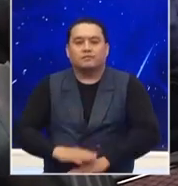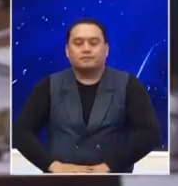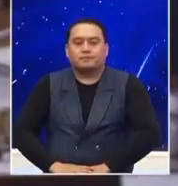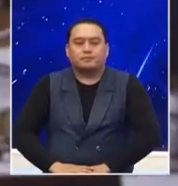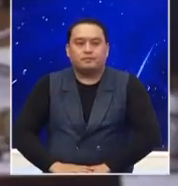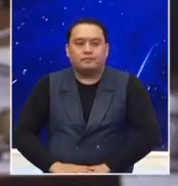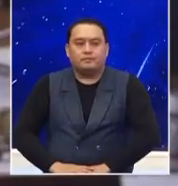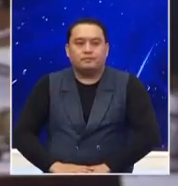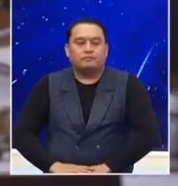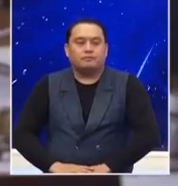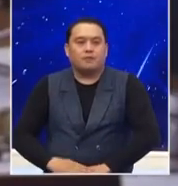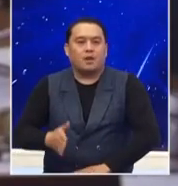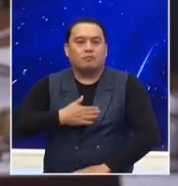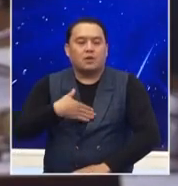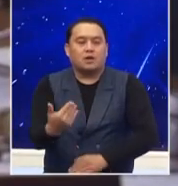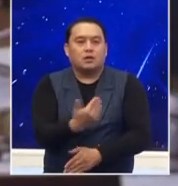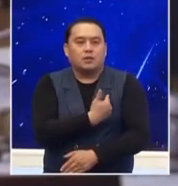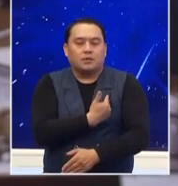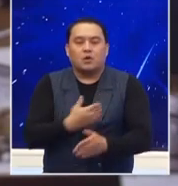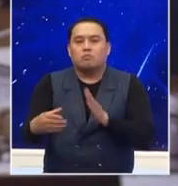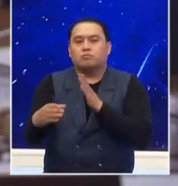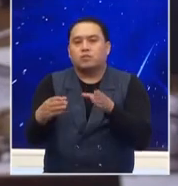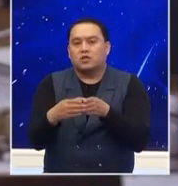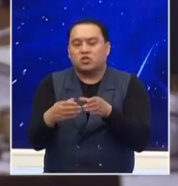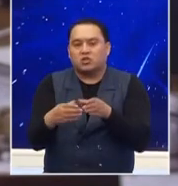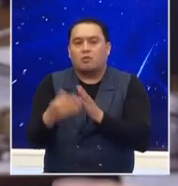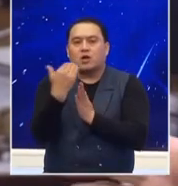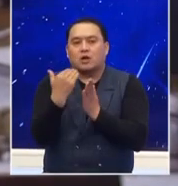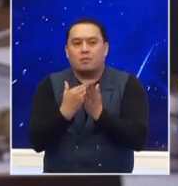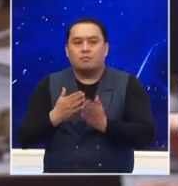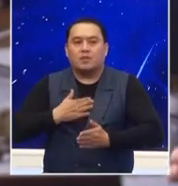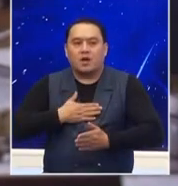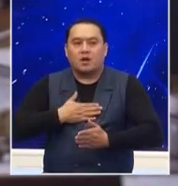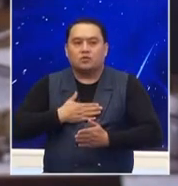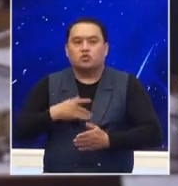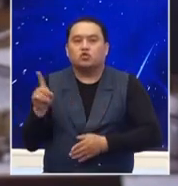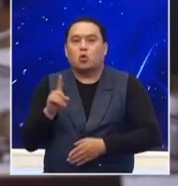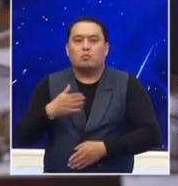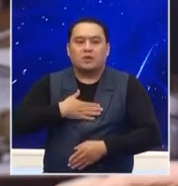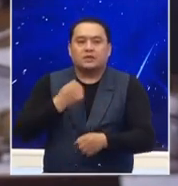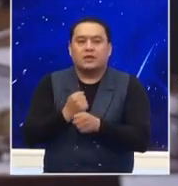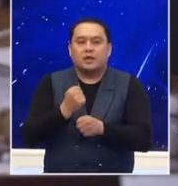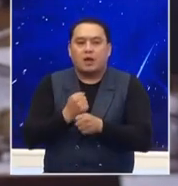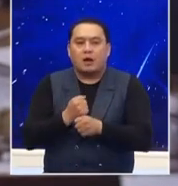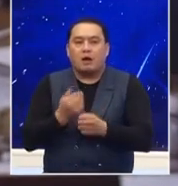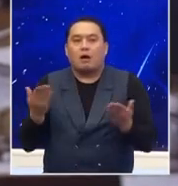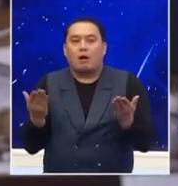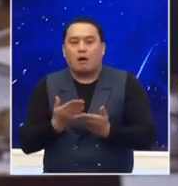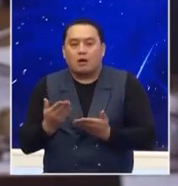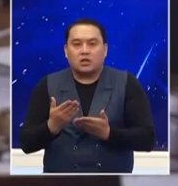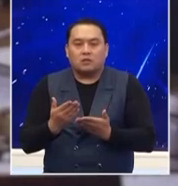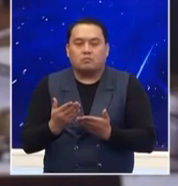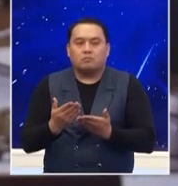Баталов. Партийная программа, то, что Касым-Жомарт Кемелев сказал, видели то, что мы делаем, в скольких пунктах